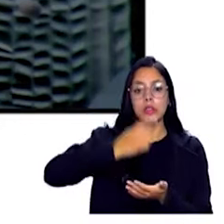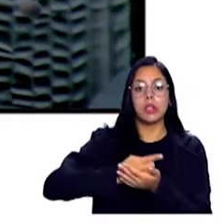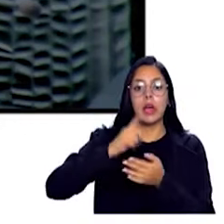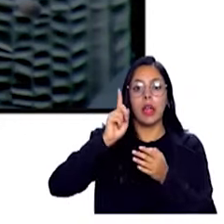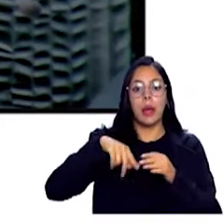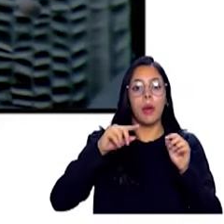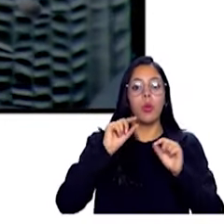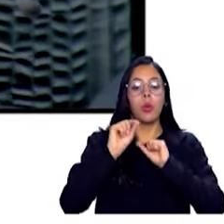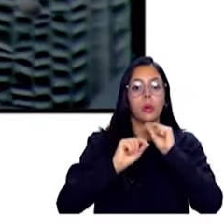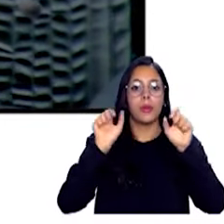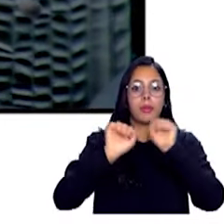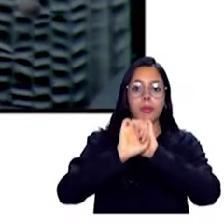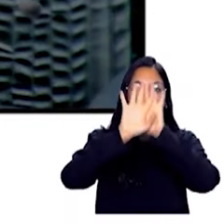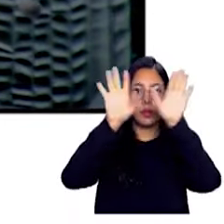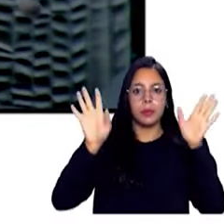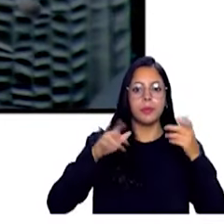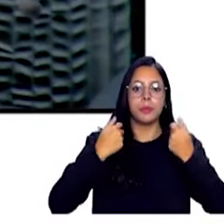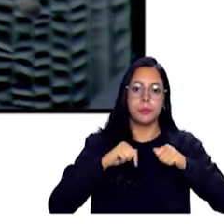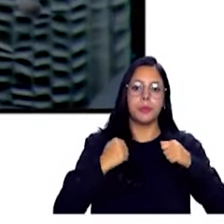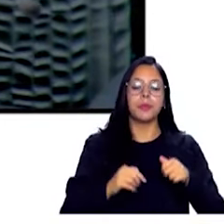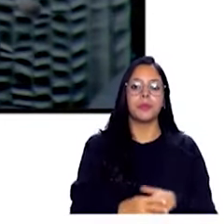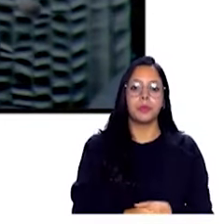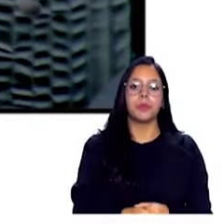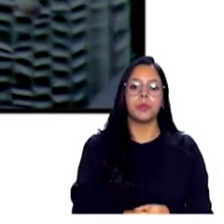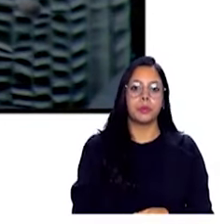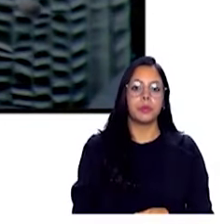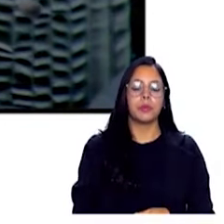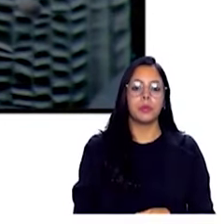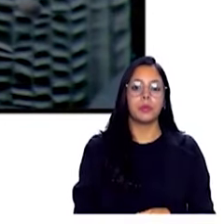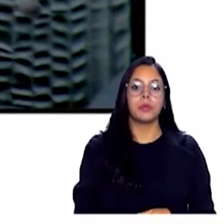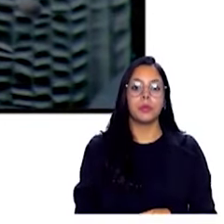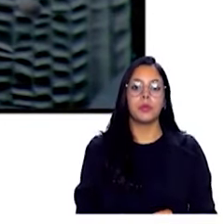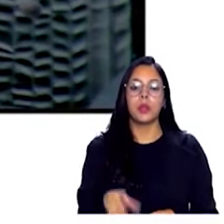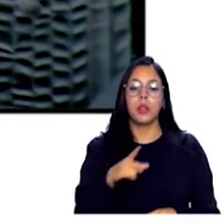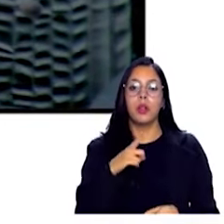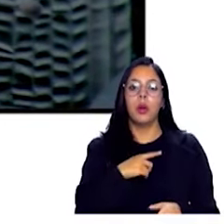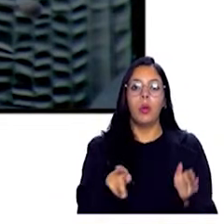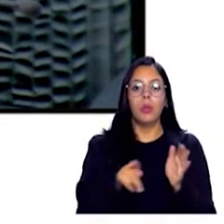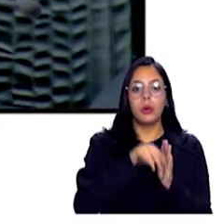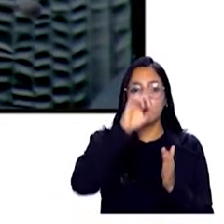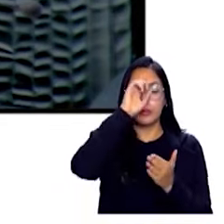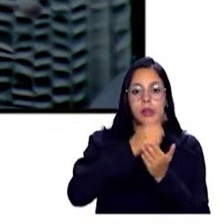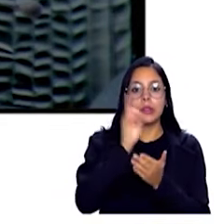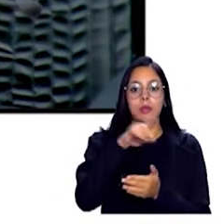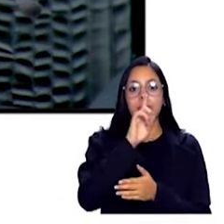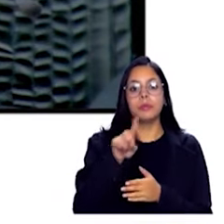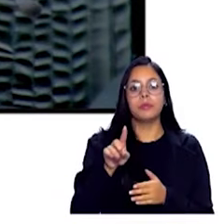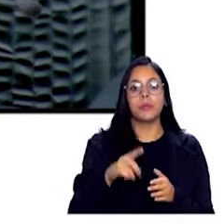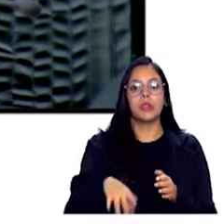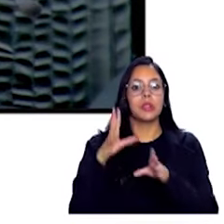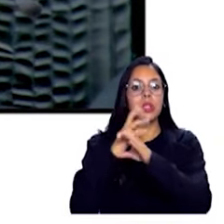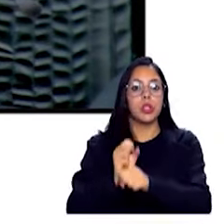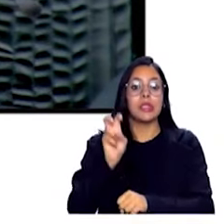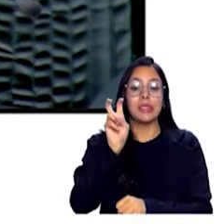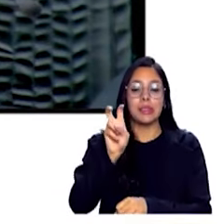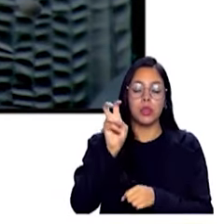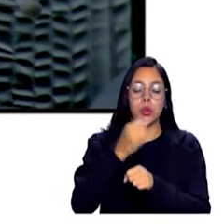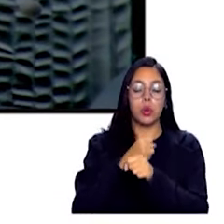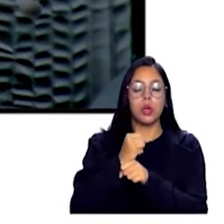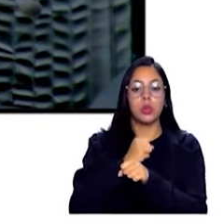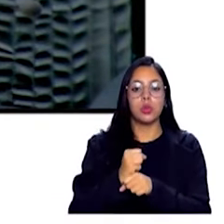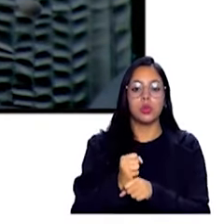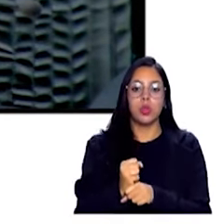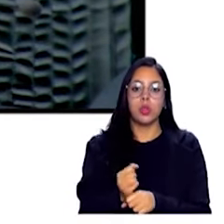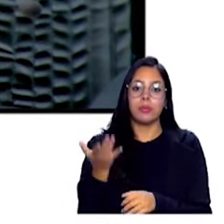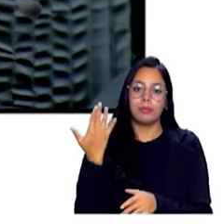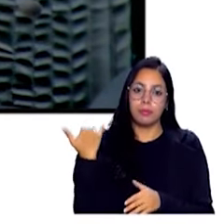Plus majeure que la cour de cassation a réalisé ces C dernieres années c'est la réforme de la